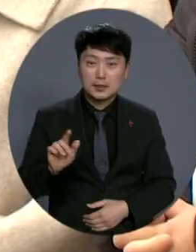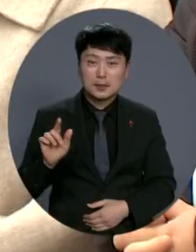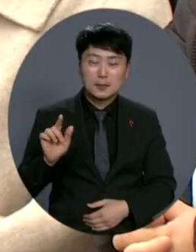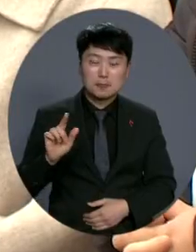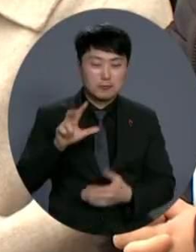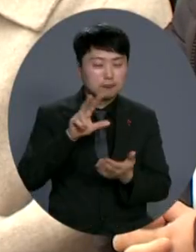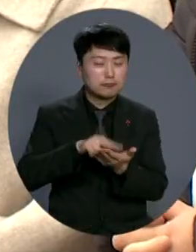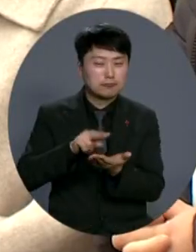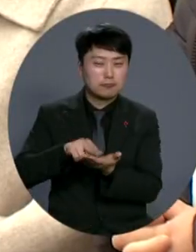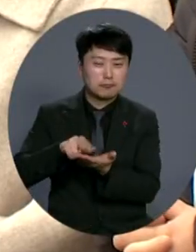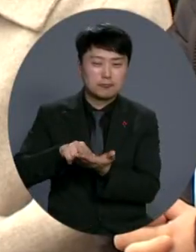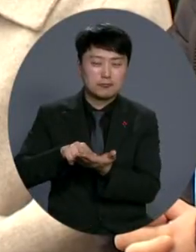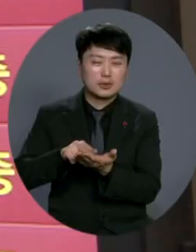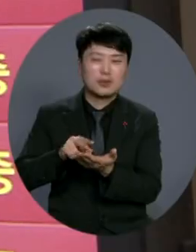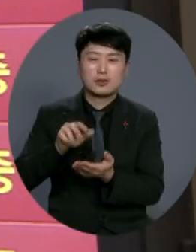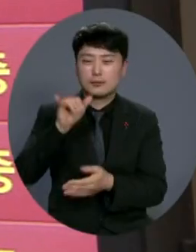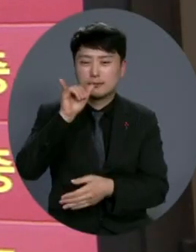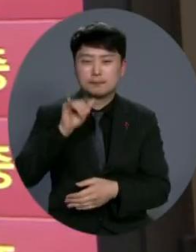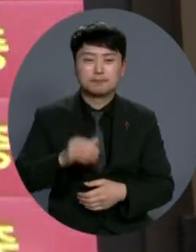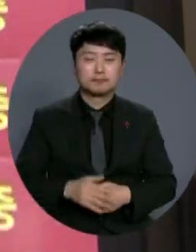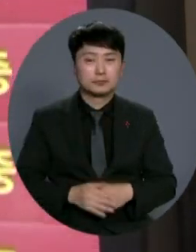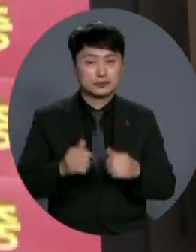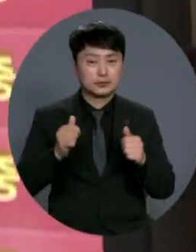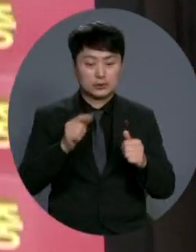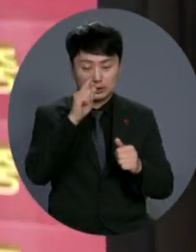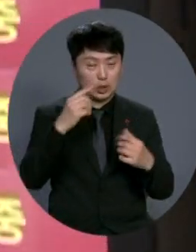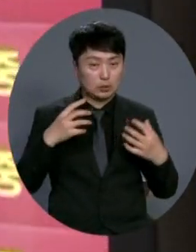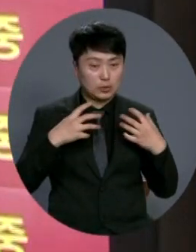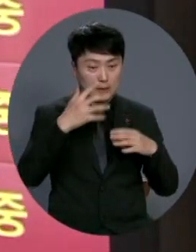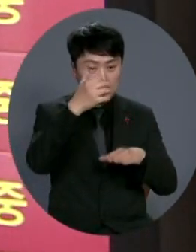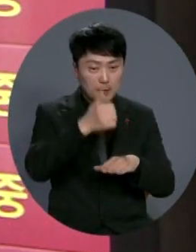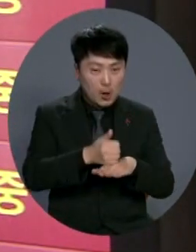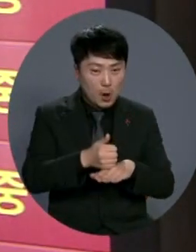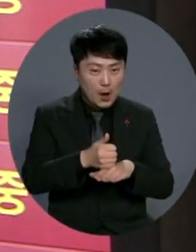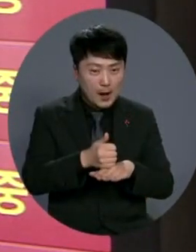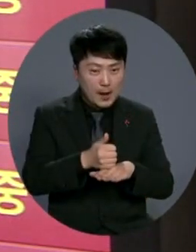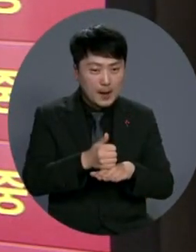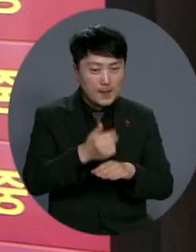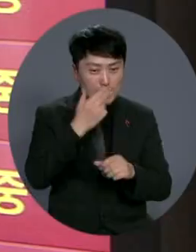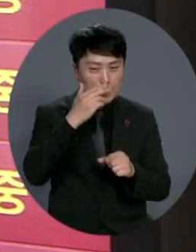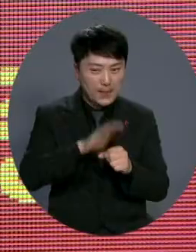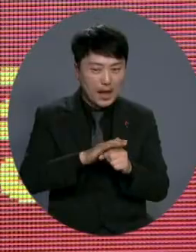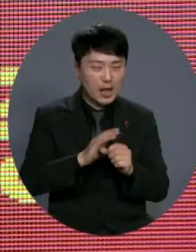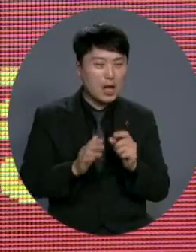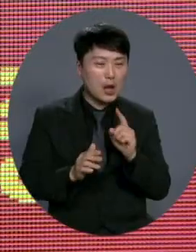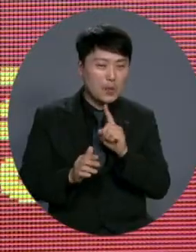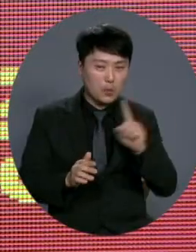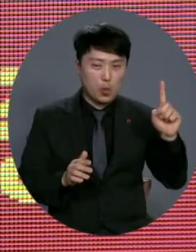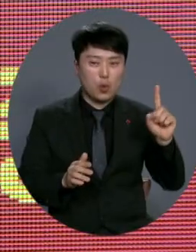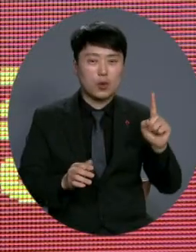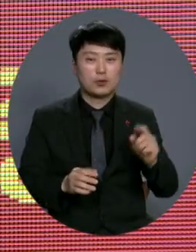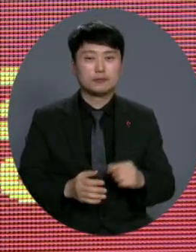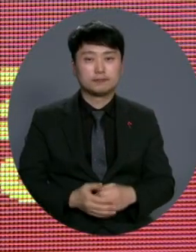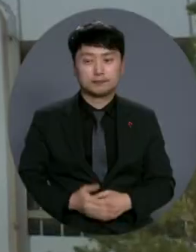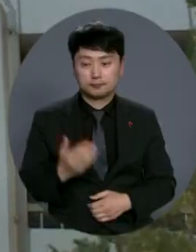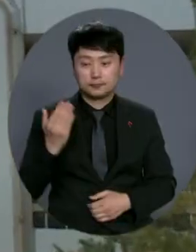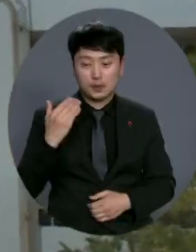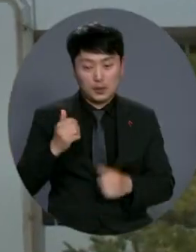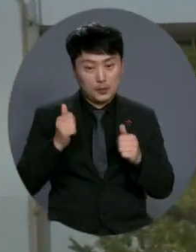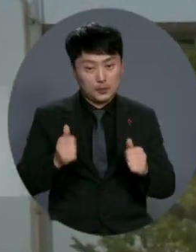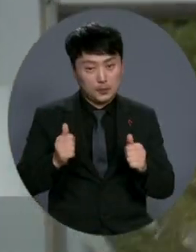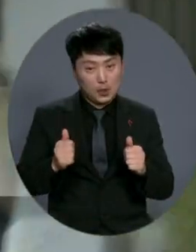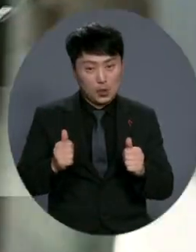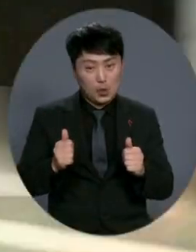길은 한참 남았습니다. 정부가 결과에 불복해 항소했기 때문입니다. 최근에는 소송을